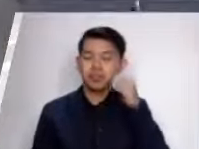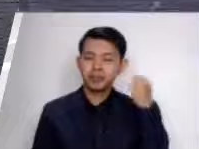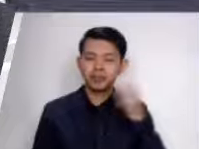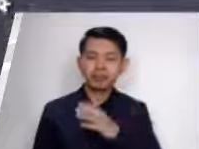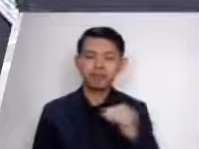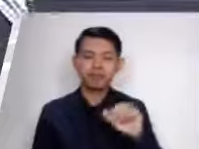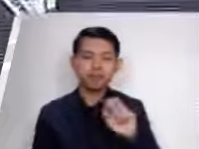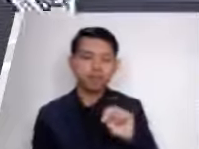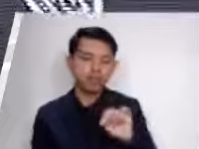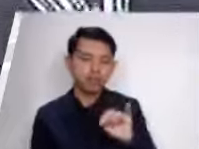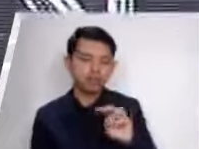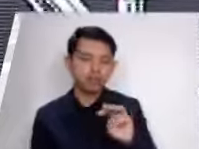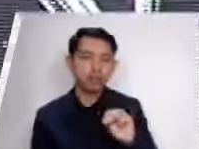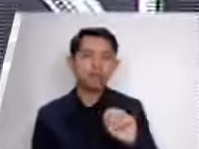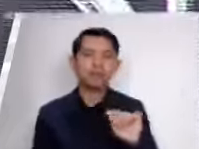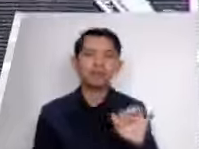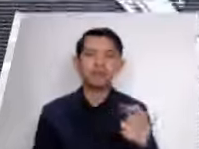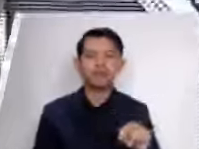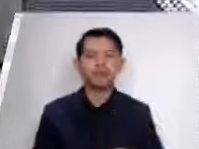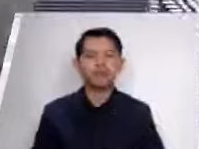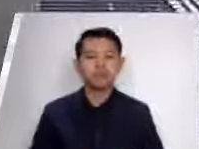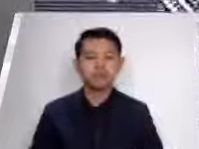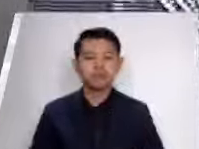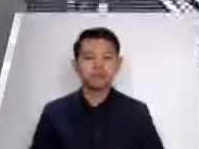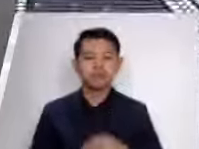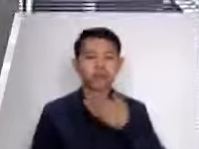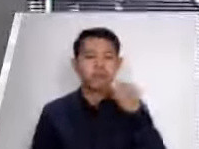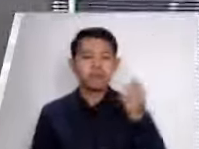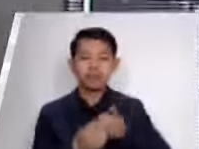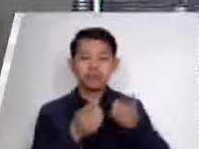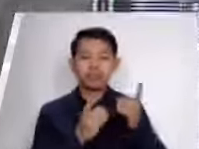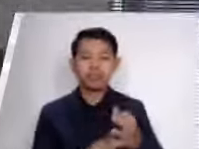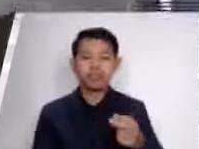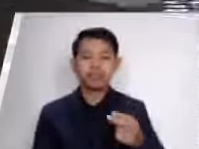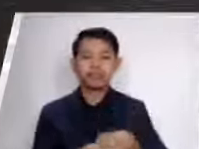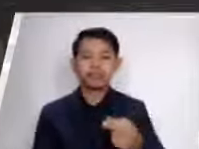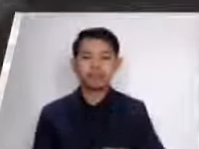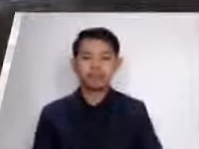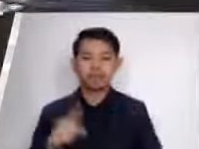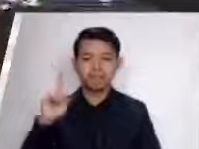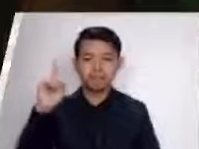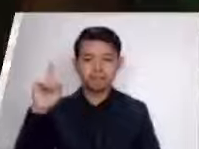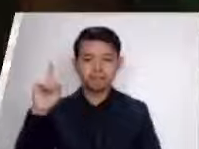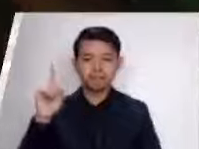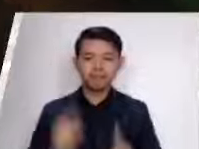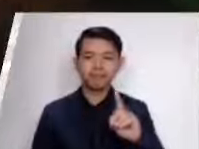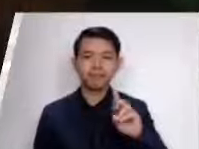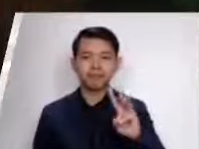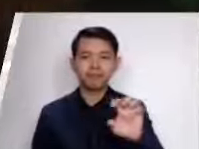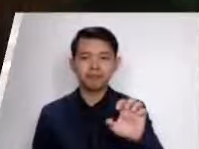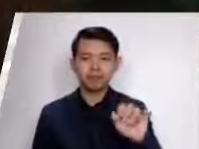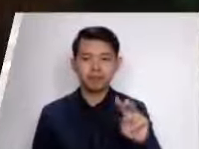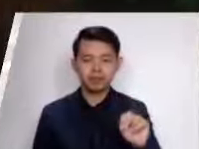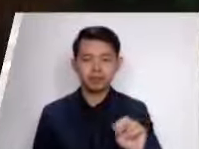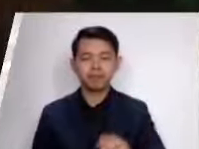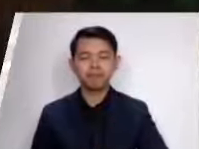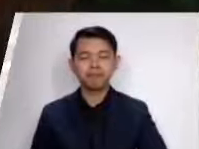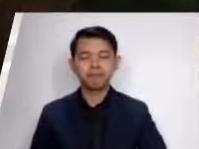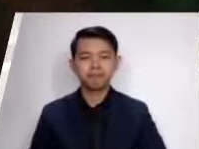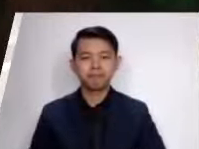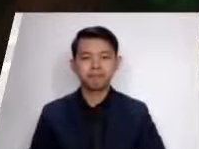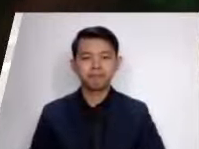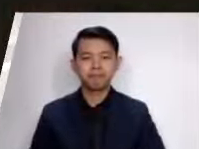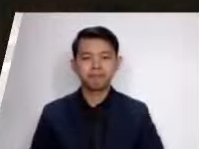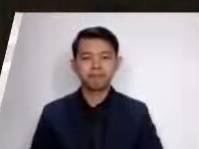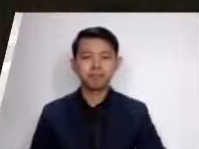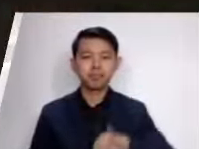Mapukpukaw. Kinilalang Best Director si Dwayne Ruedas Baltazar para sa Third World Romance. Nakamit naman ni June Robles Lana ang